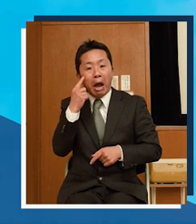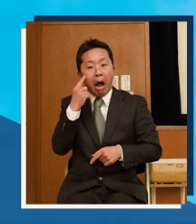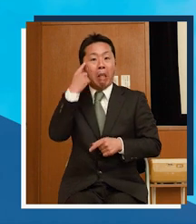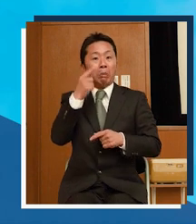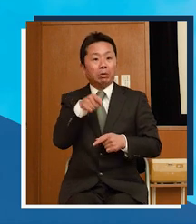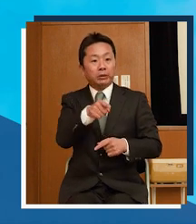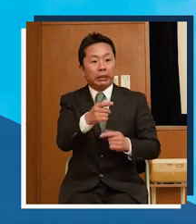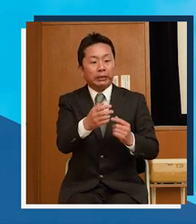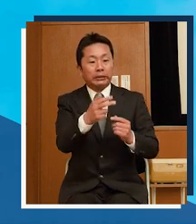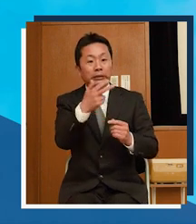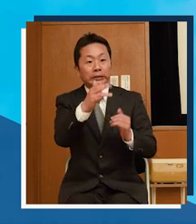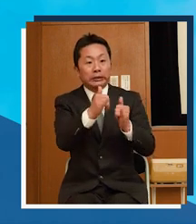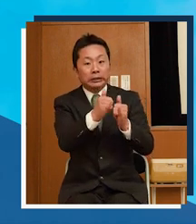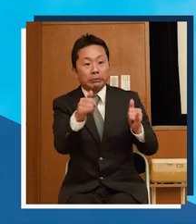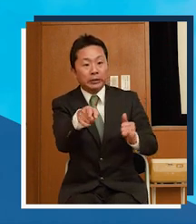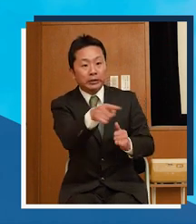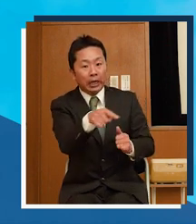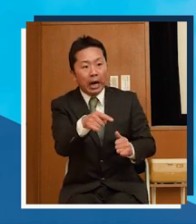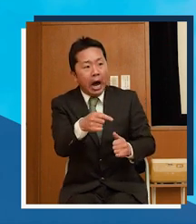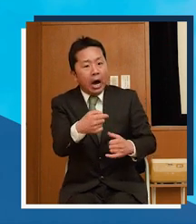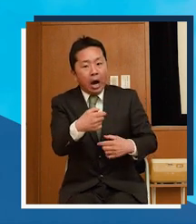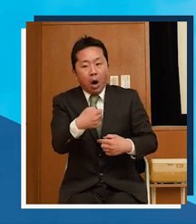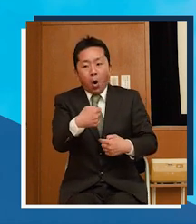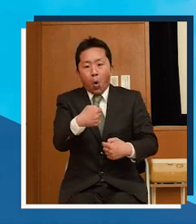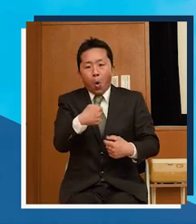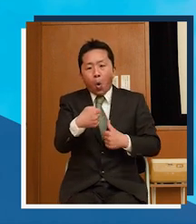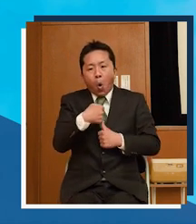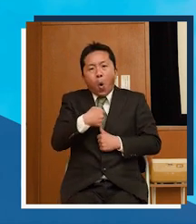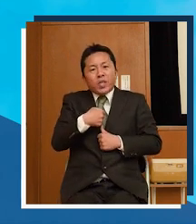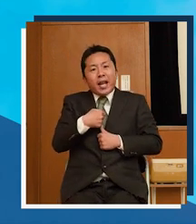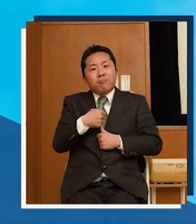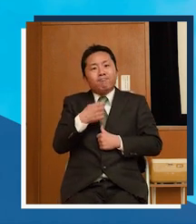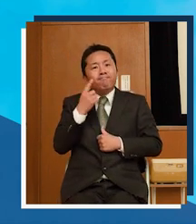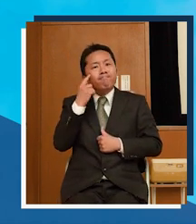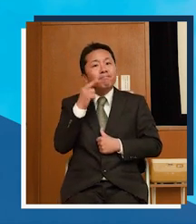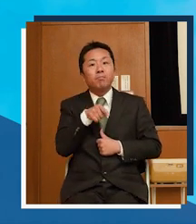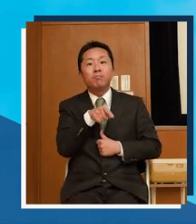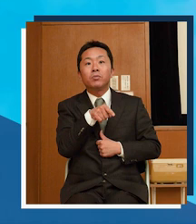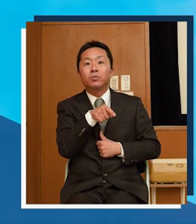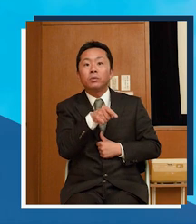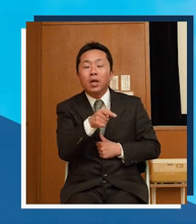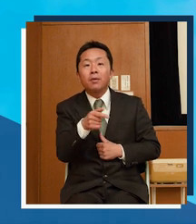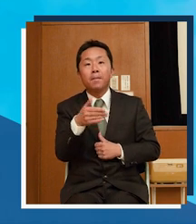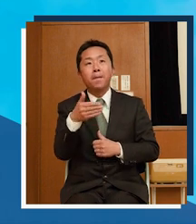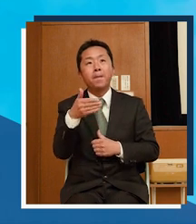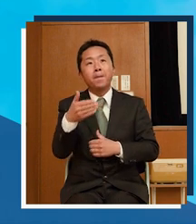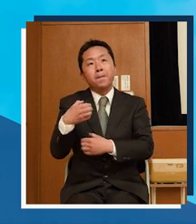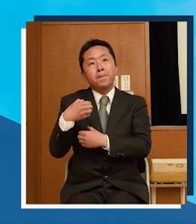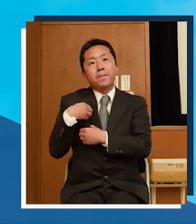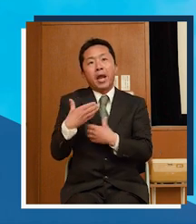られてこのままでは自分たちがやられてしまうと言ってえ米軍車両を